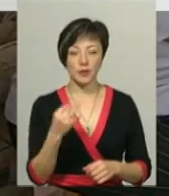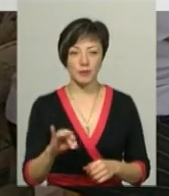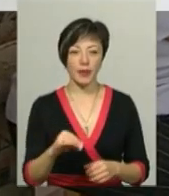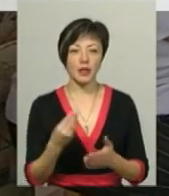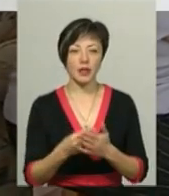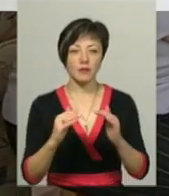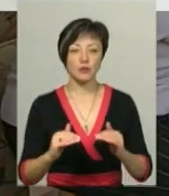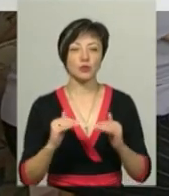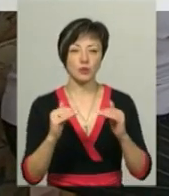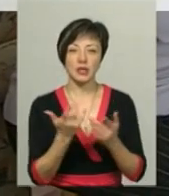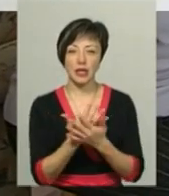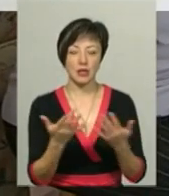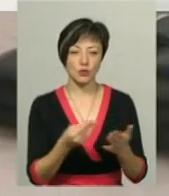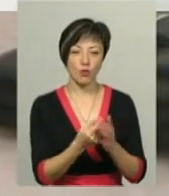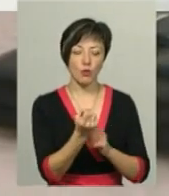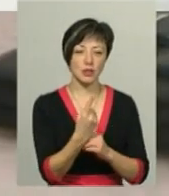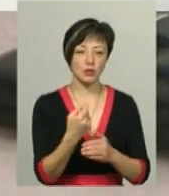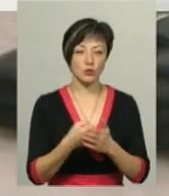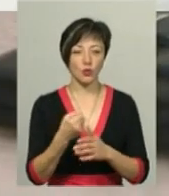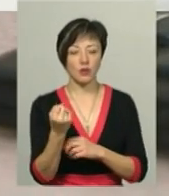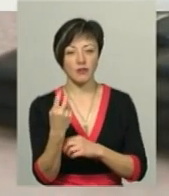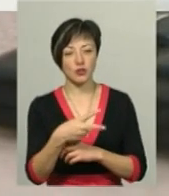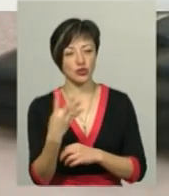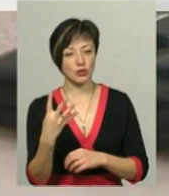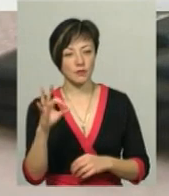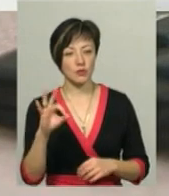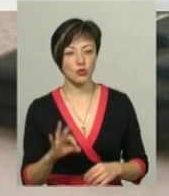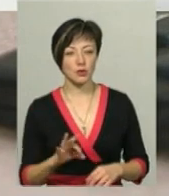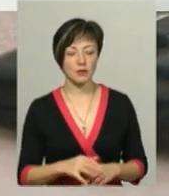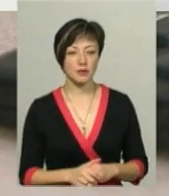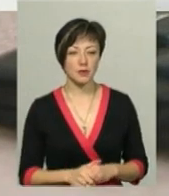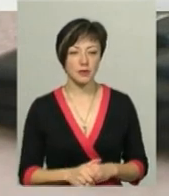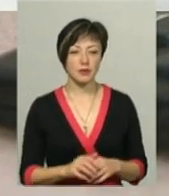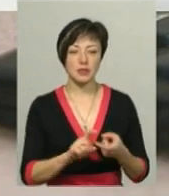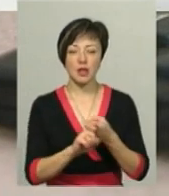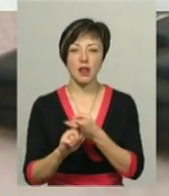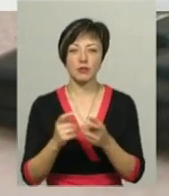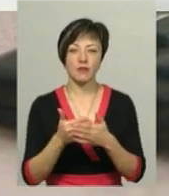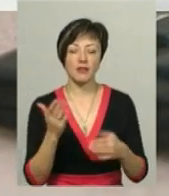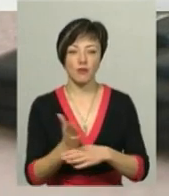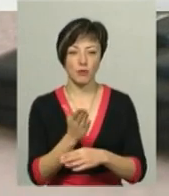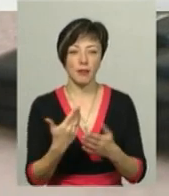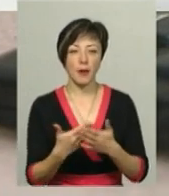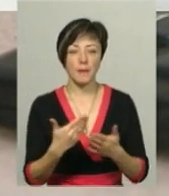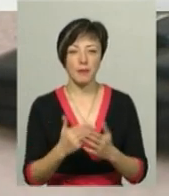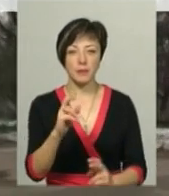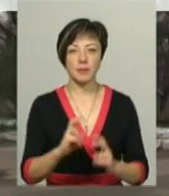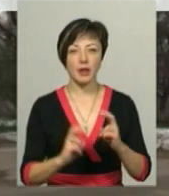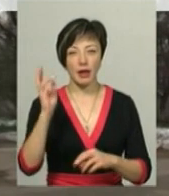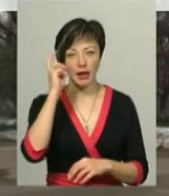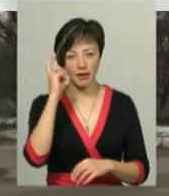Тарифи зростуть на різні суми – від 11 до 24%, залежно від виробника. Наприклад,